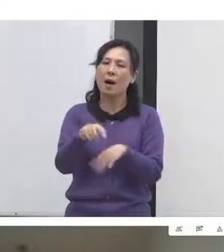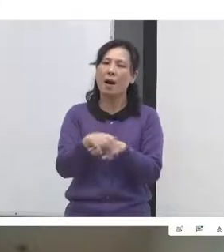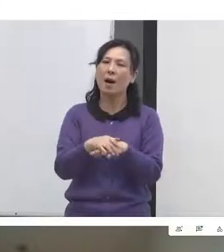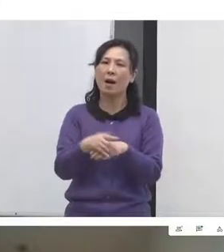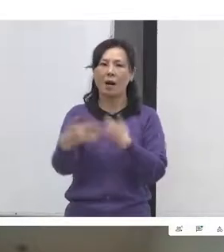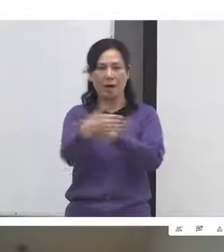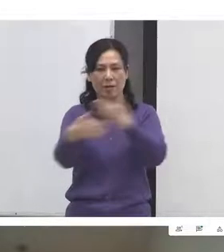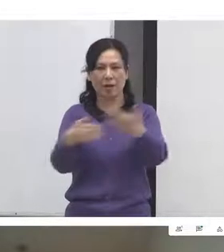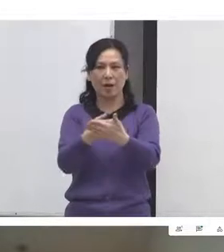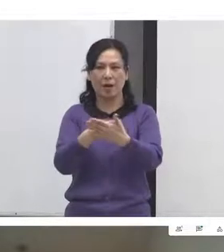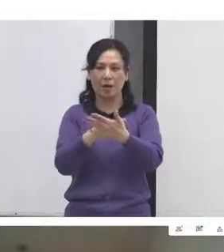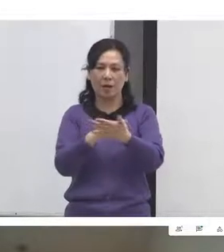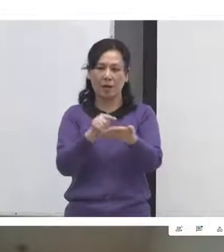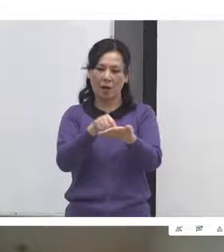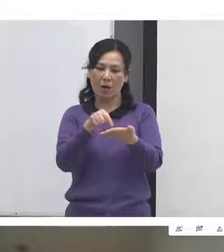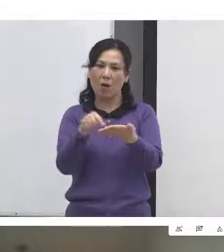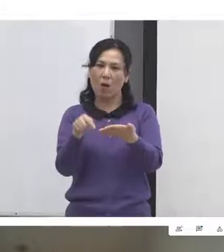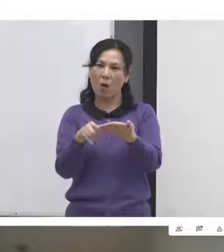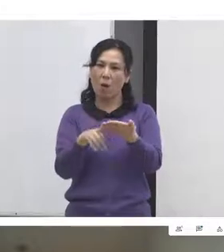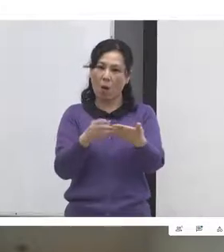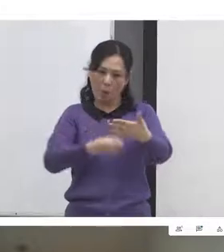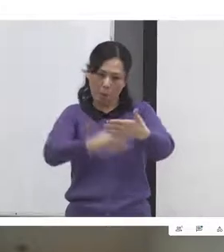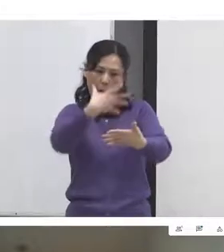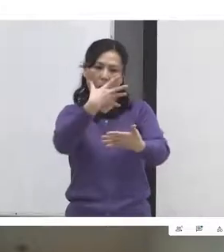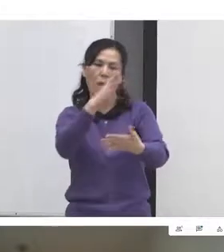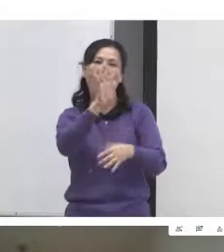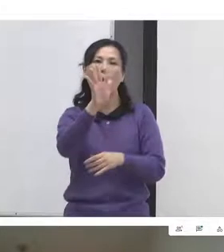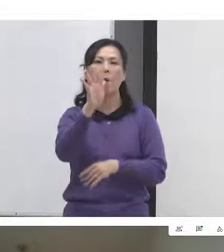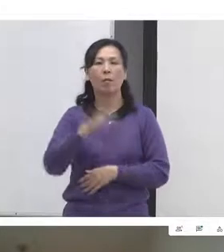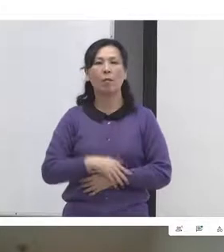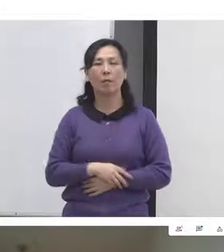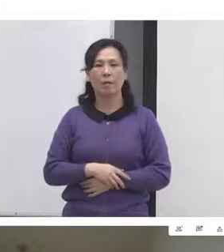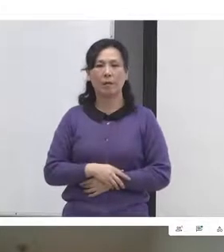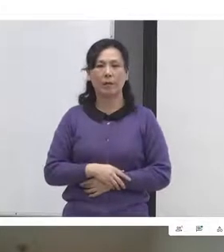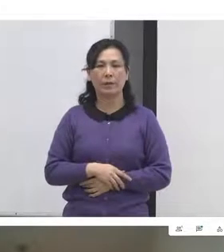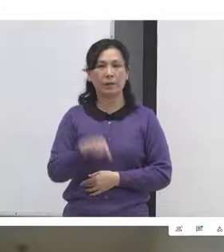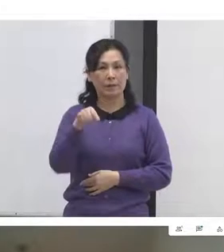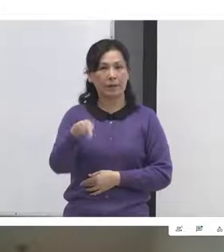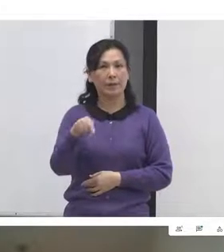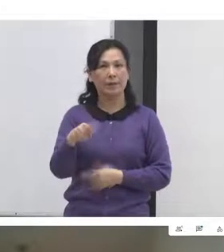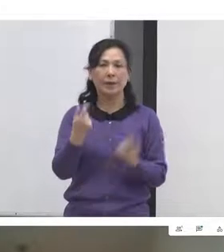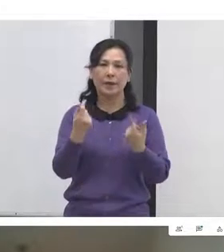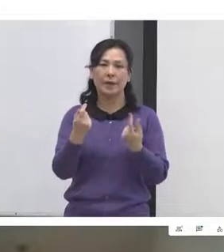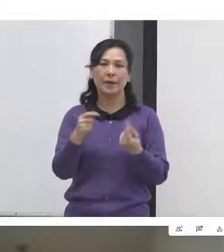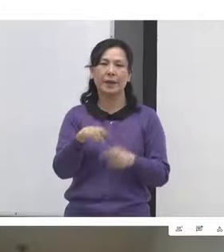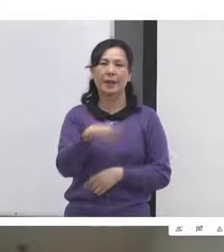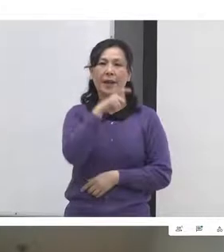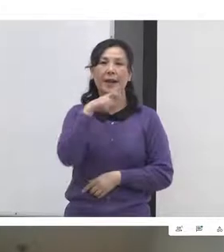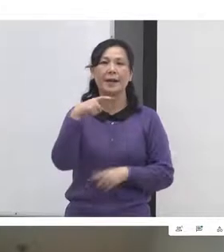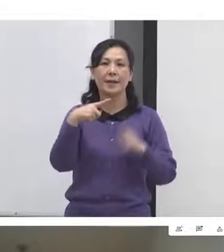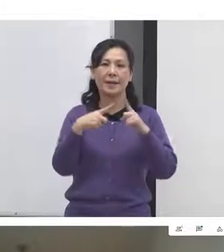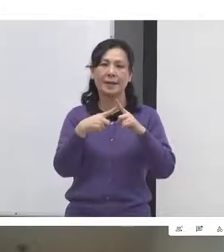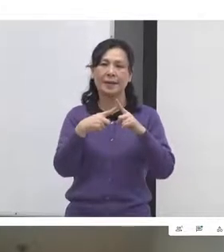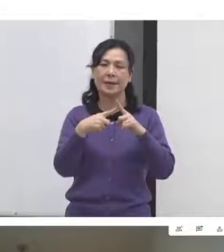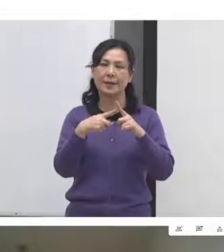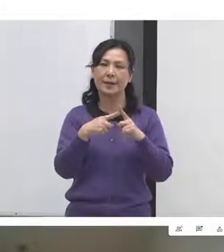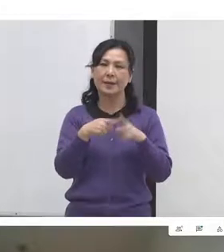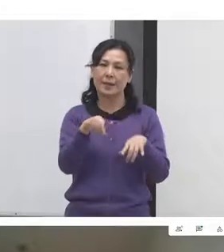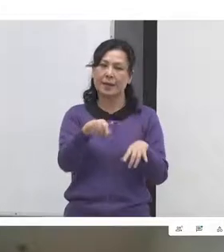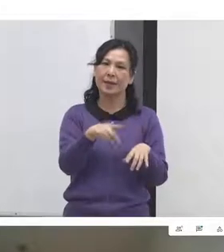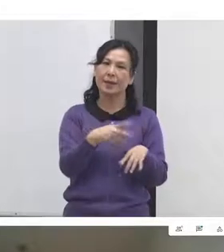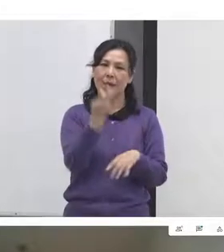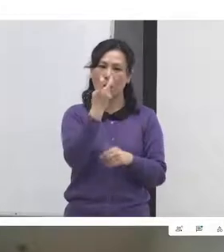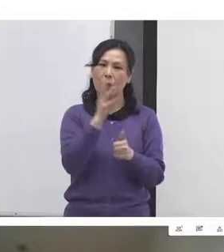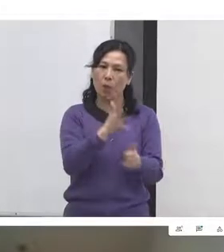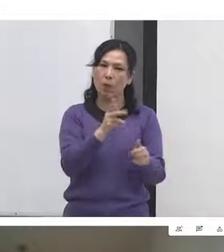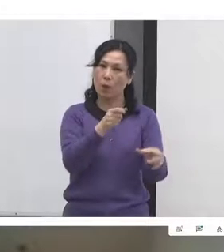通的一个状况的平台。所以就是说，其实这个部分也是有一些私人的一个，比如说顾问公司或者